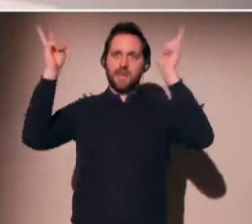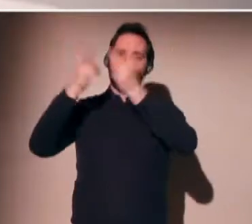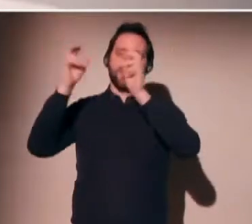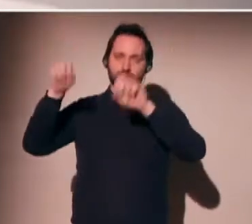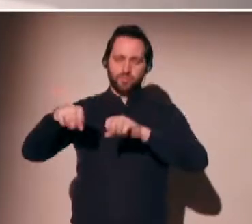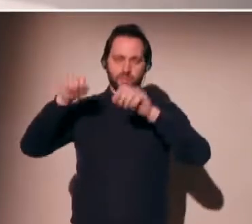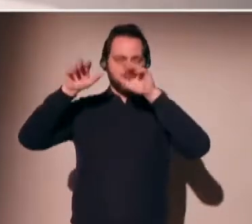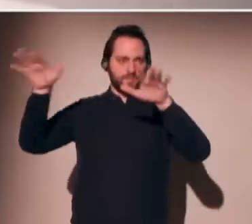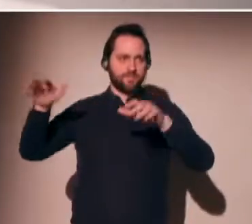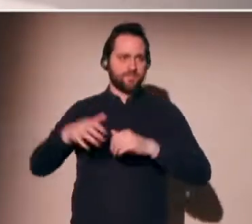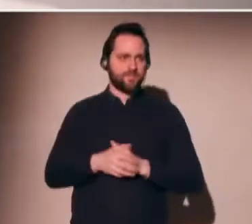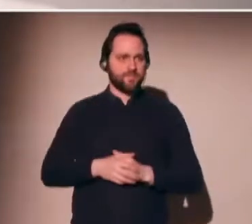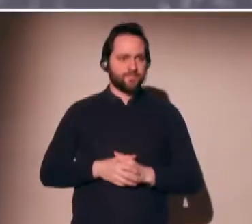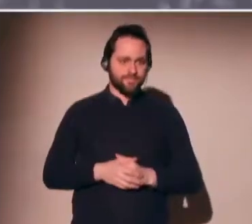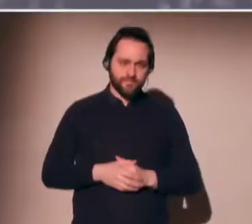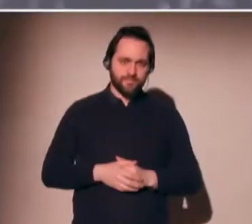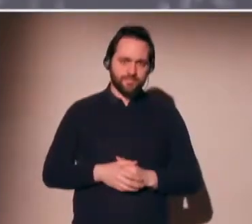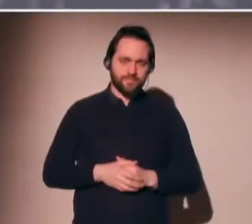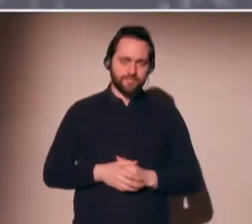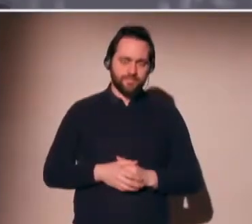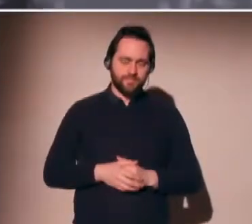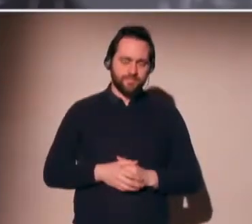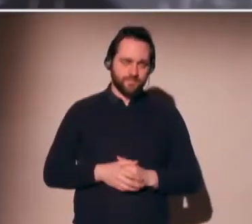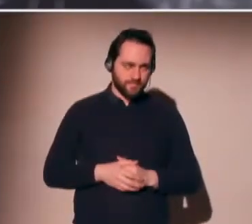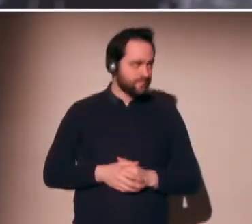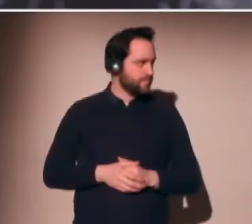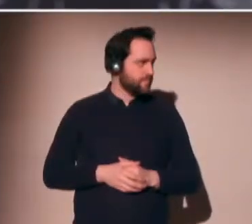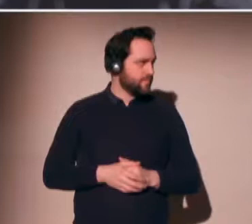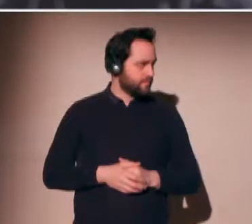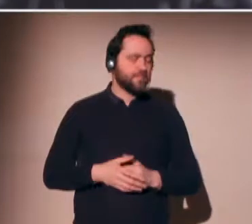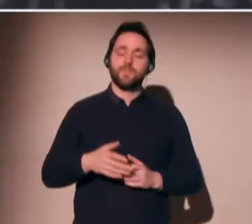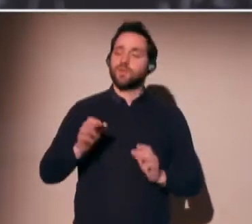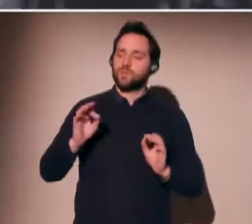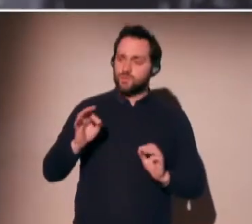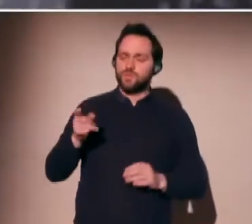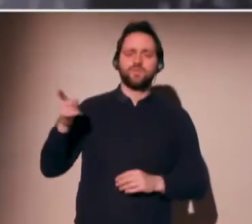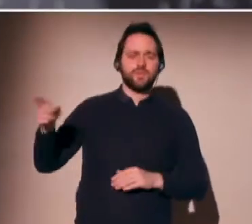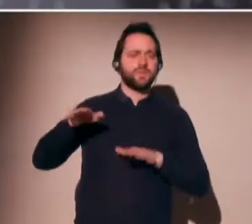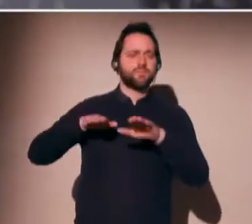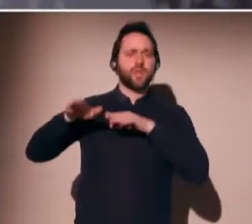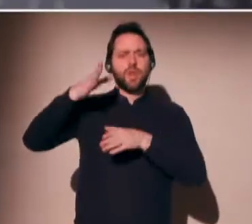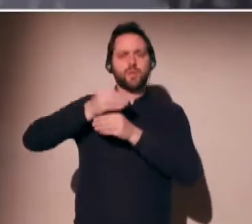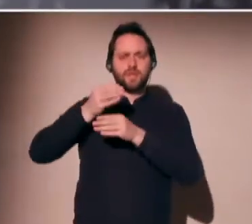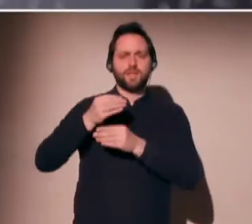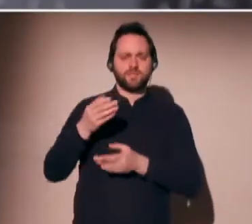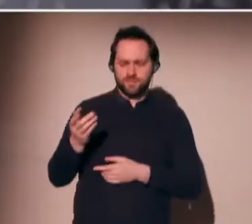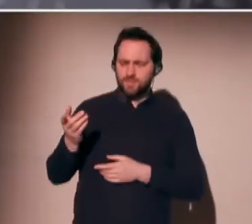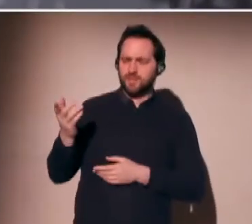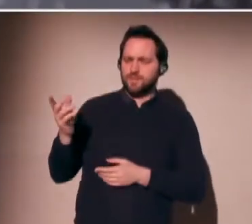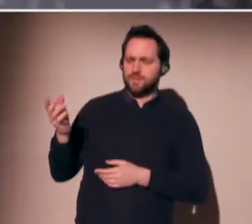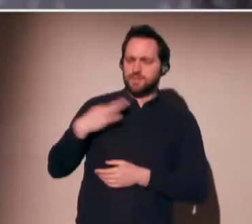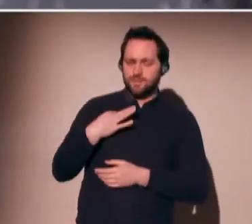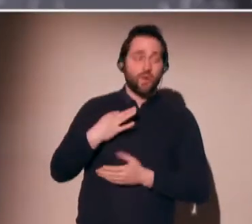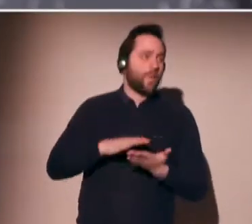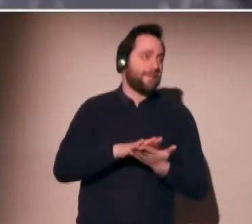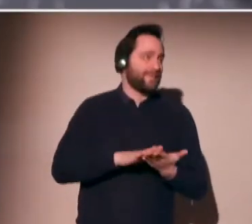So the kind of learning. Alors, le type d'apprentissage dont Stéphane vient de parler, alors mes excuses pour la